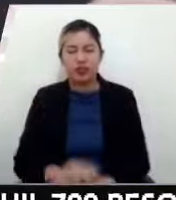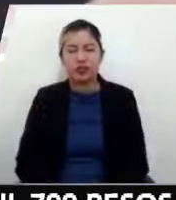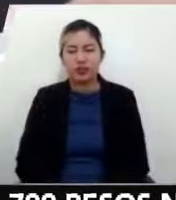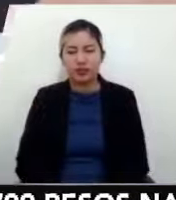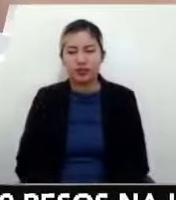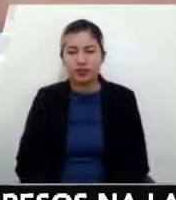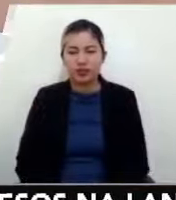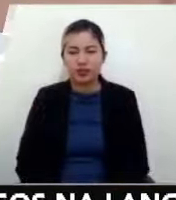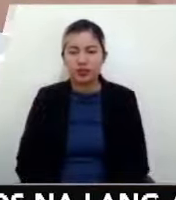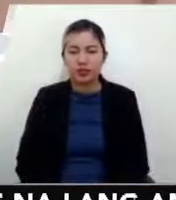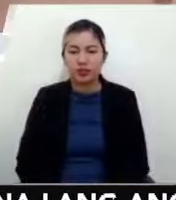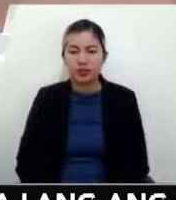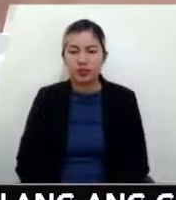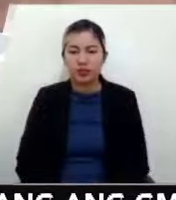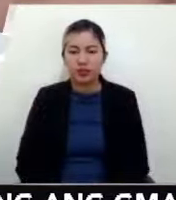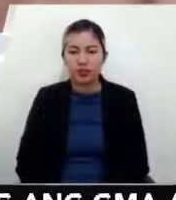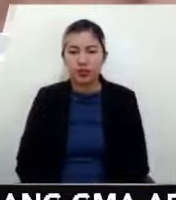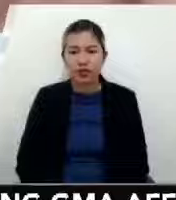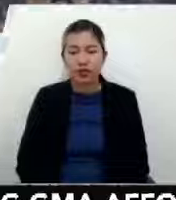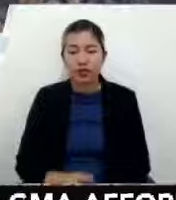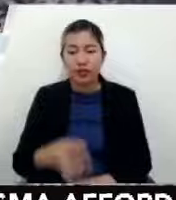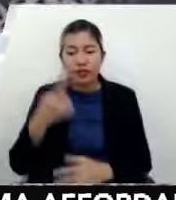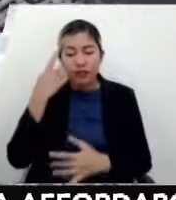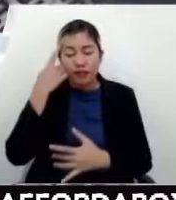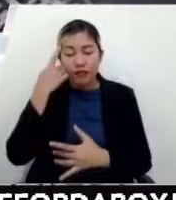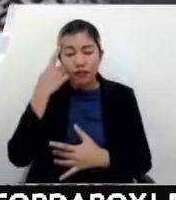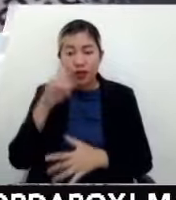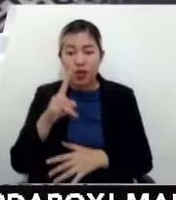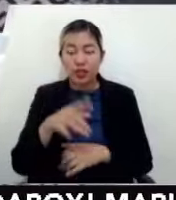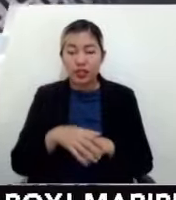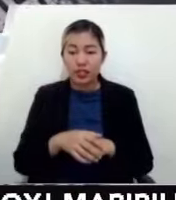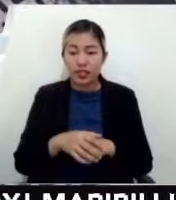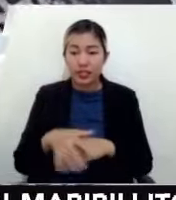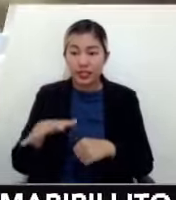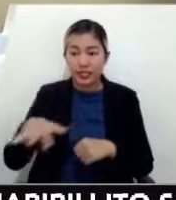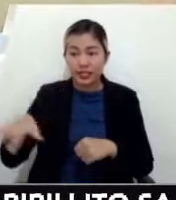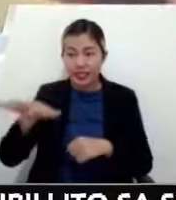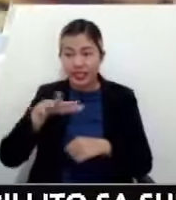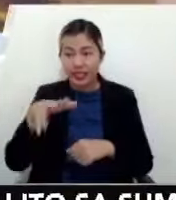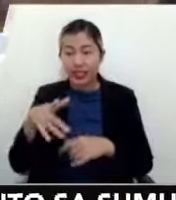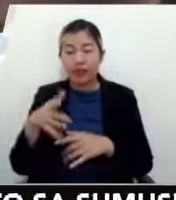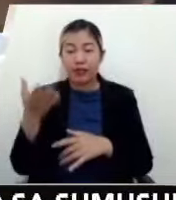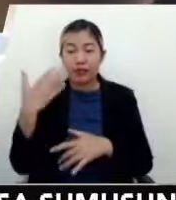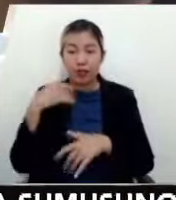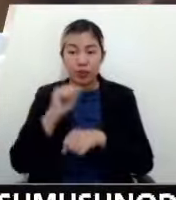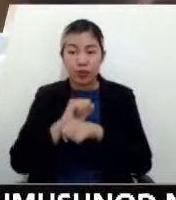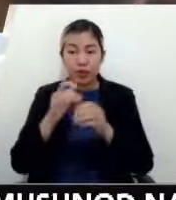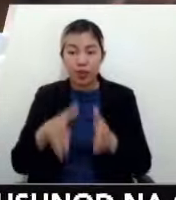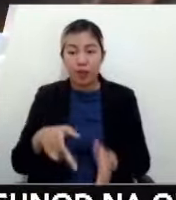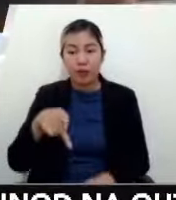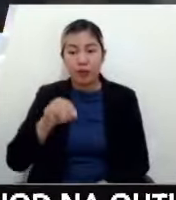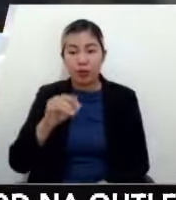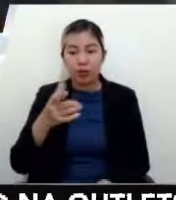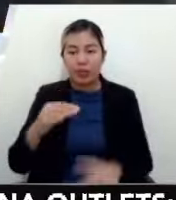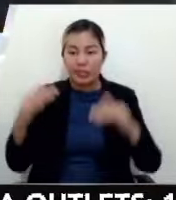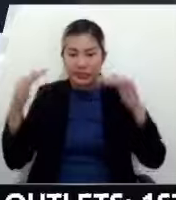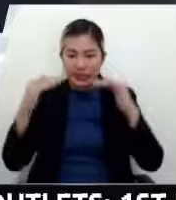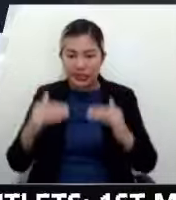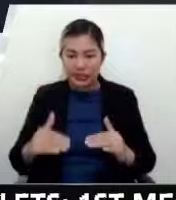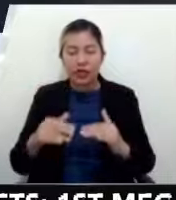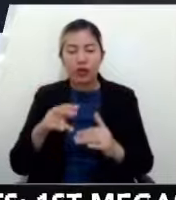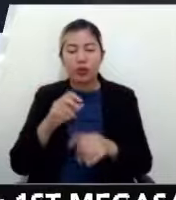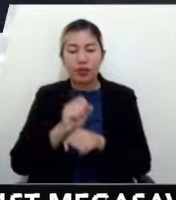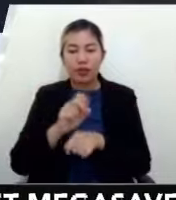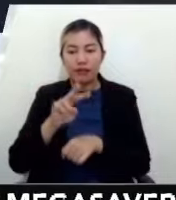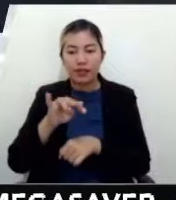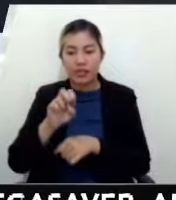dayuhang empleyado ng Pogo para i-downgrade ang kanilang mga working visa bilang paghahanda sa pag-alis sa mga Pogo sa bansa bago